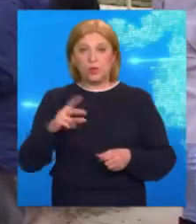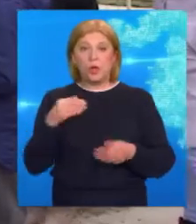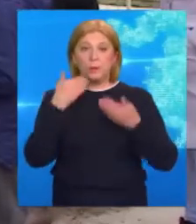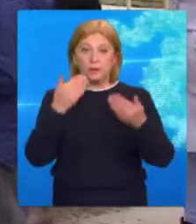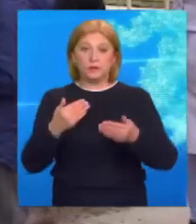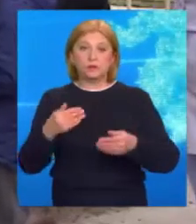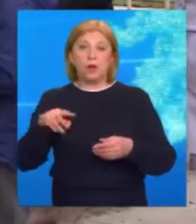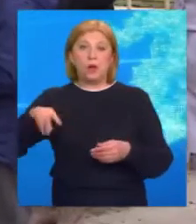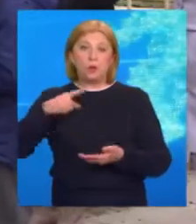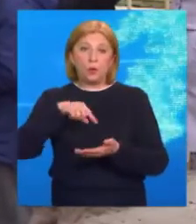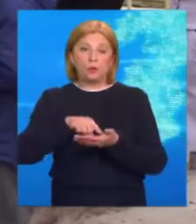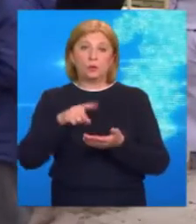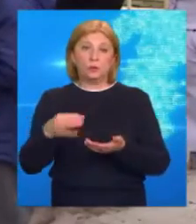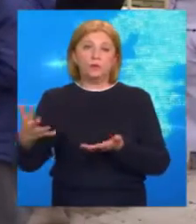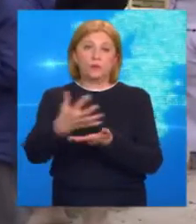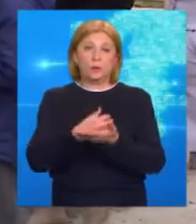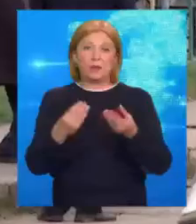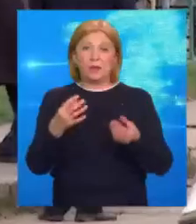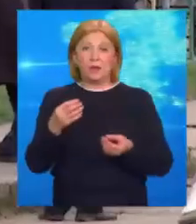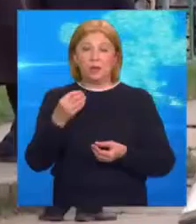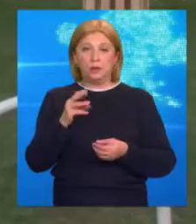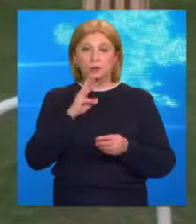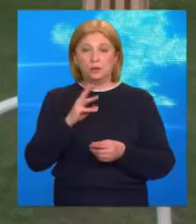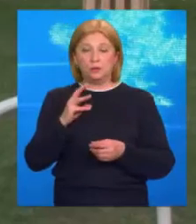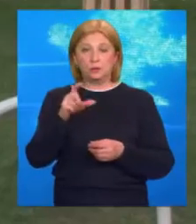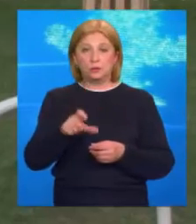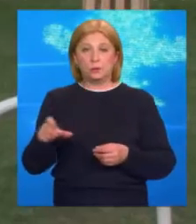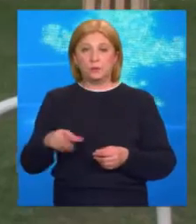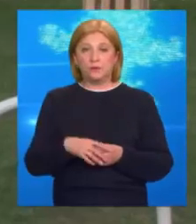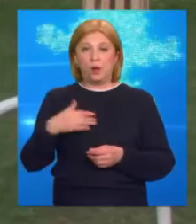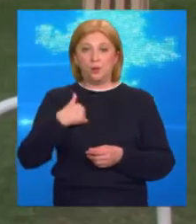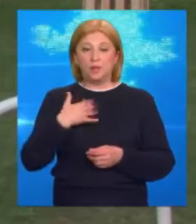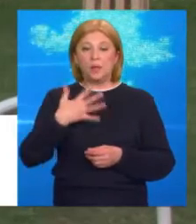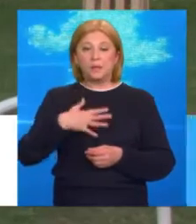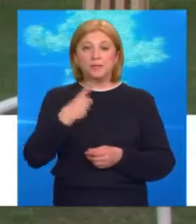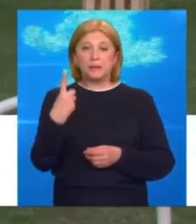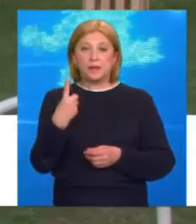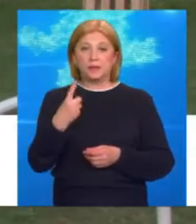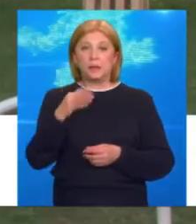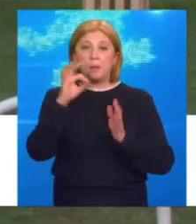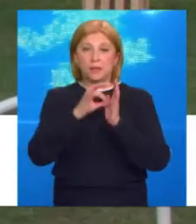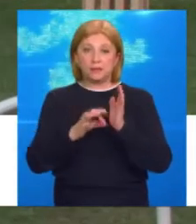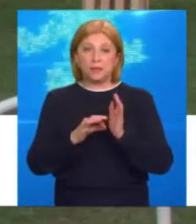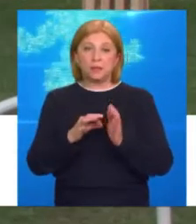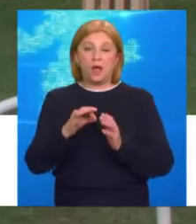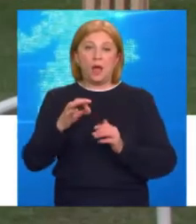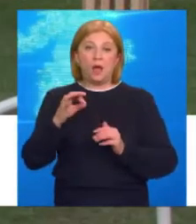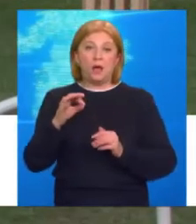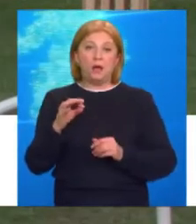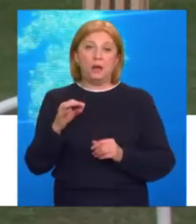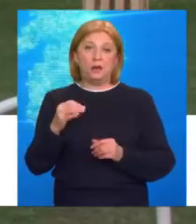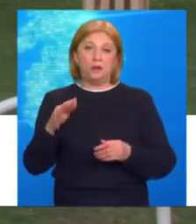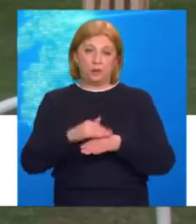главе города и провели собрание собственников. У нас 51% дал добро, поэтому